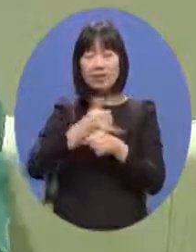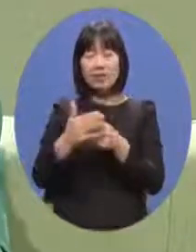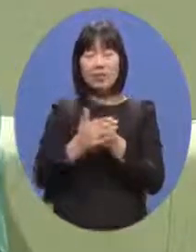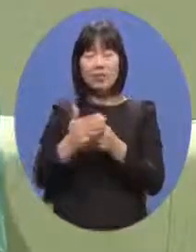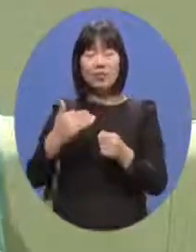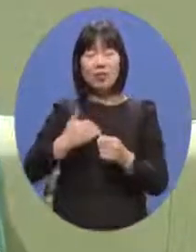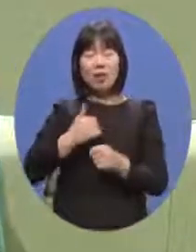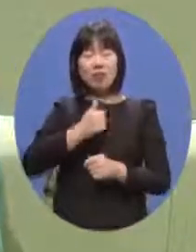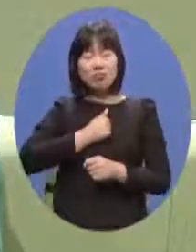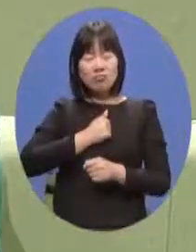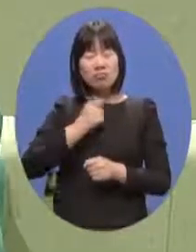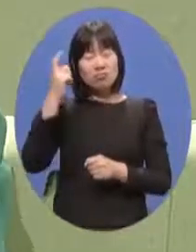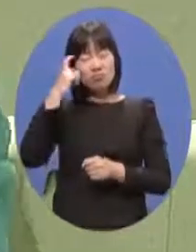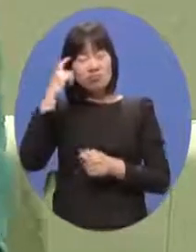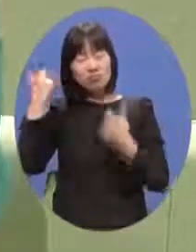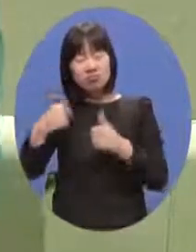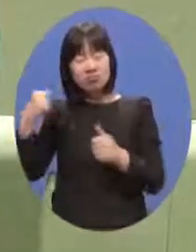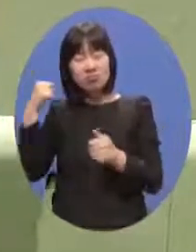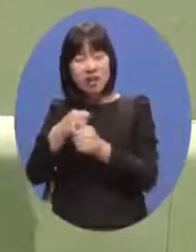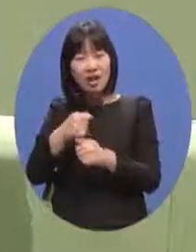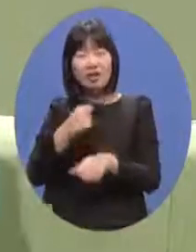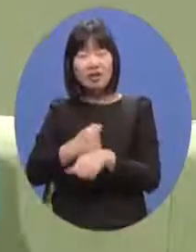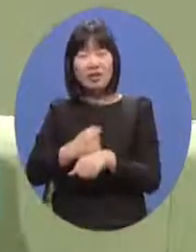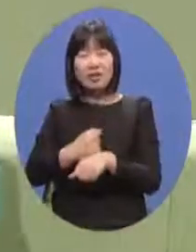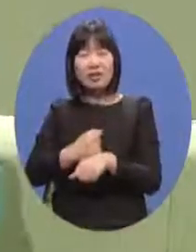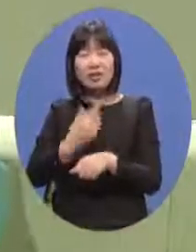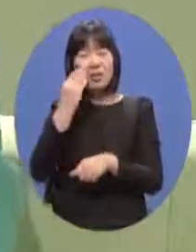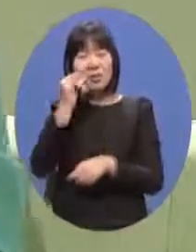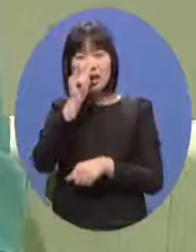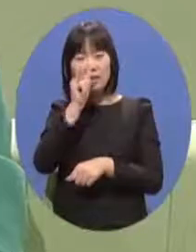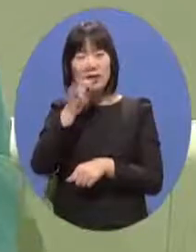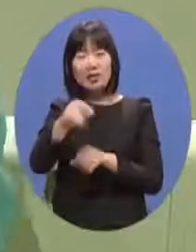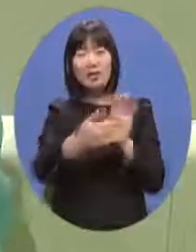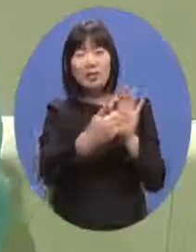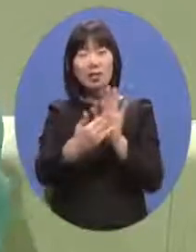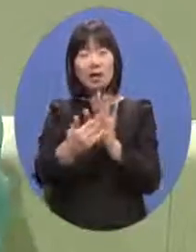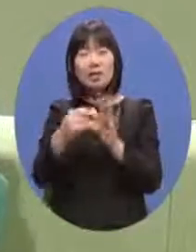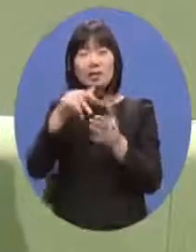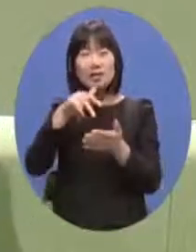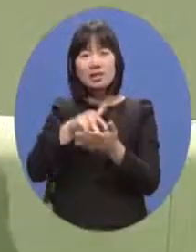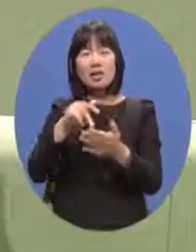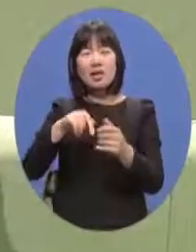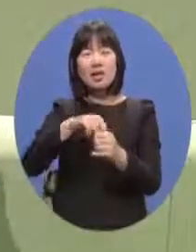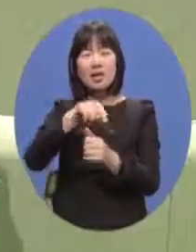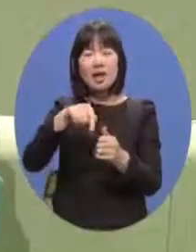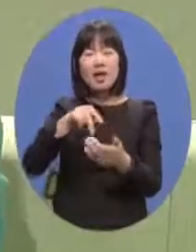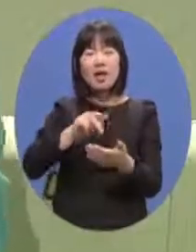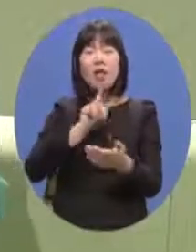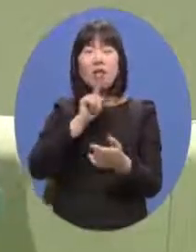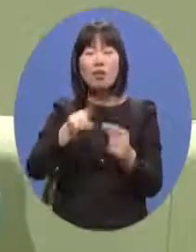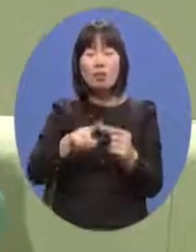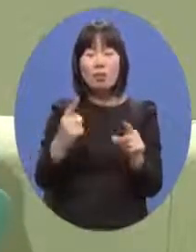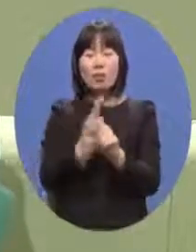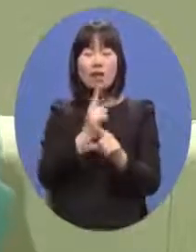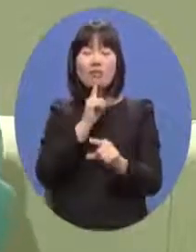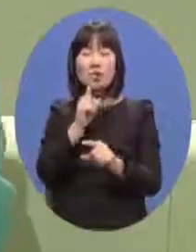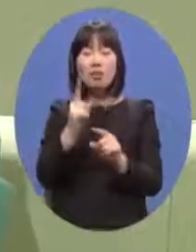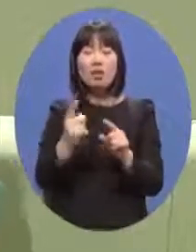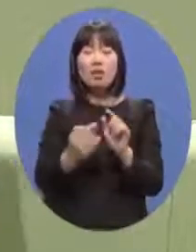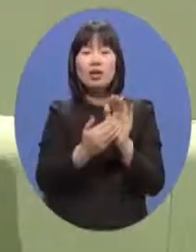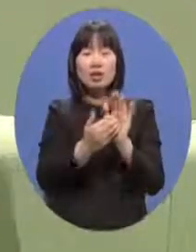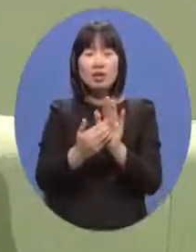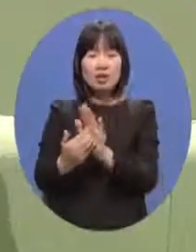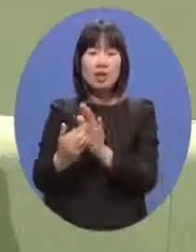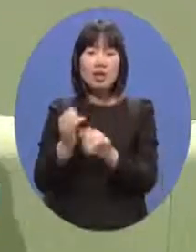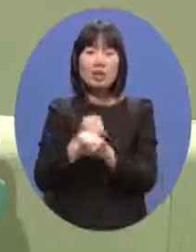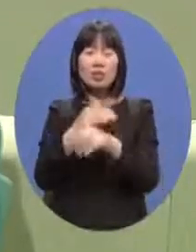자기 정체감을 때리는 거거든요. 네. 그래서 이거를 딱 막아주고 그때 상황을 보다 언어적으로 하고 대안하는 거 그걸